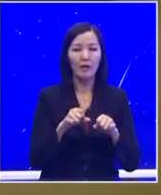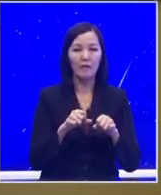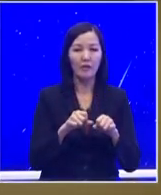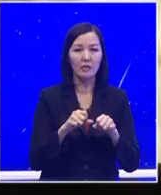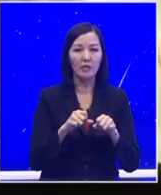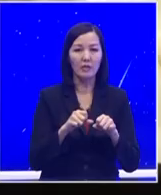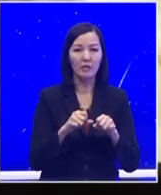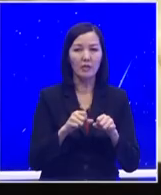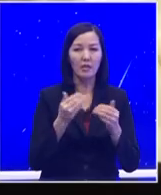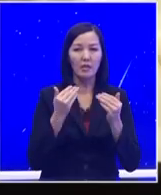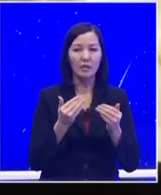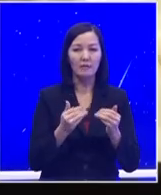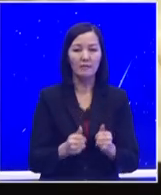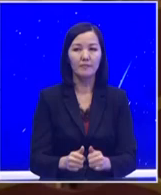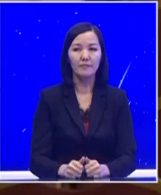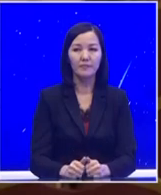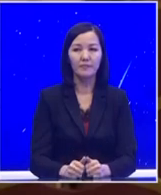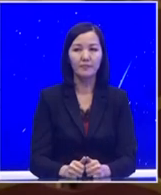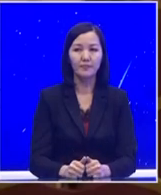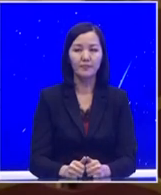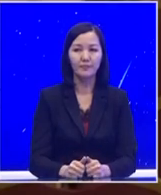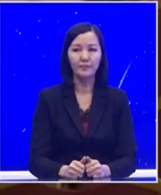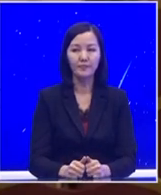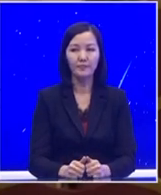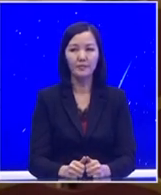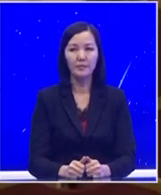процедуре получить гражданство.